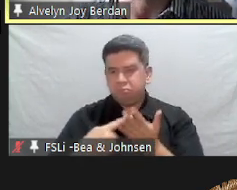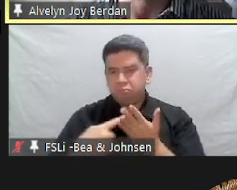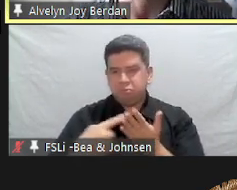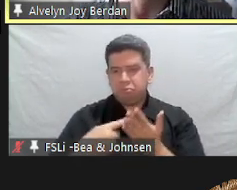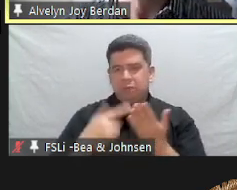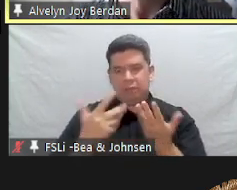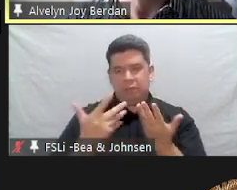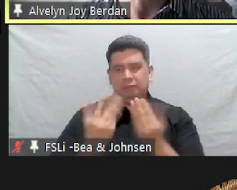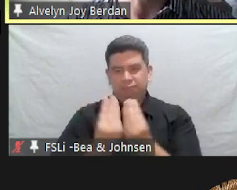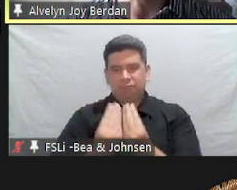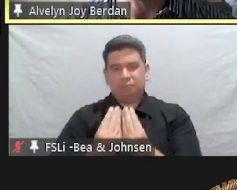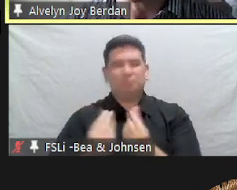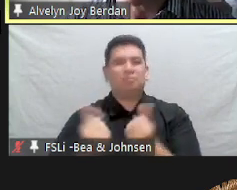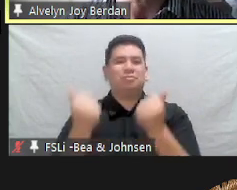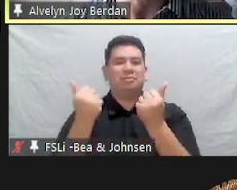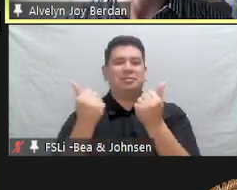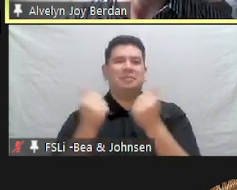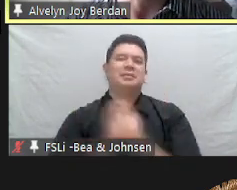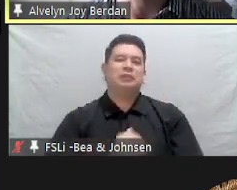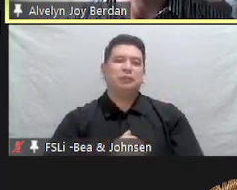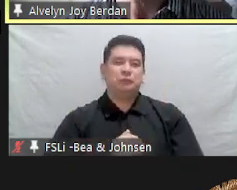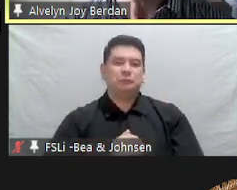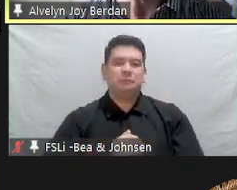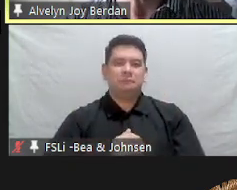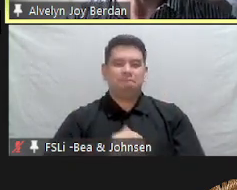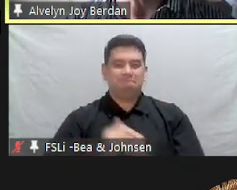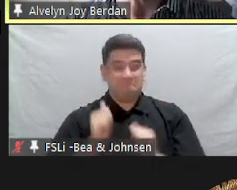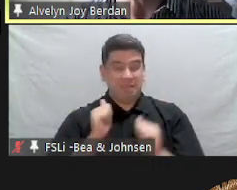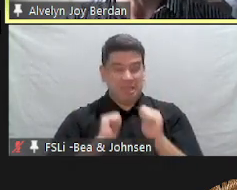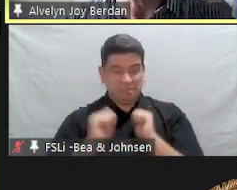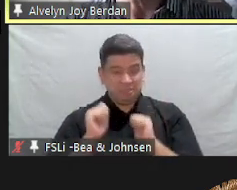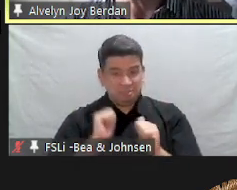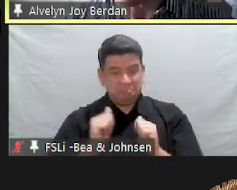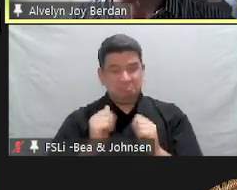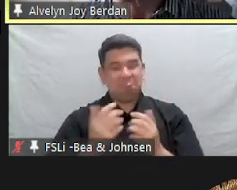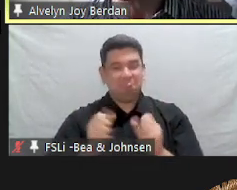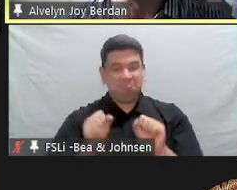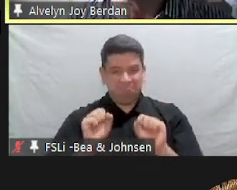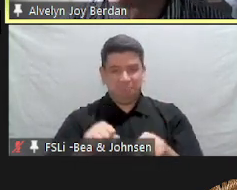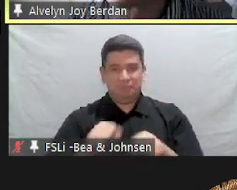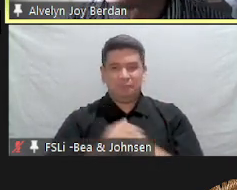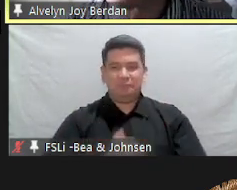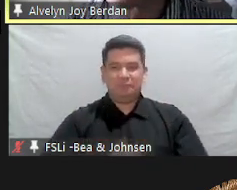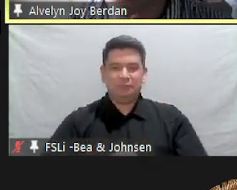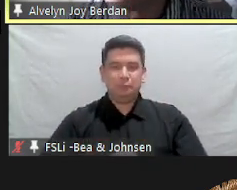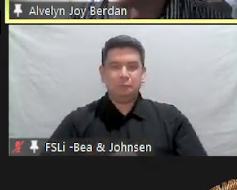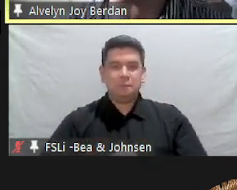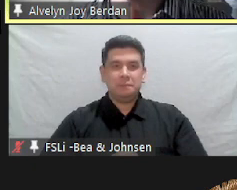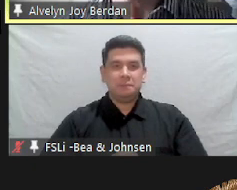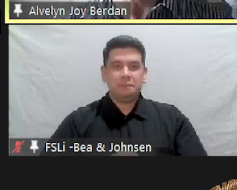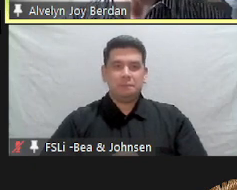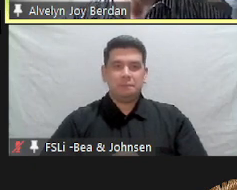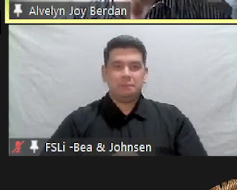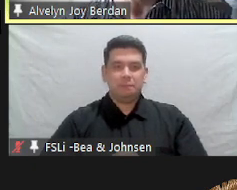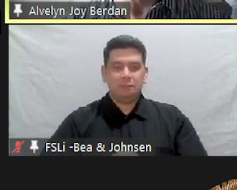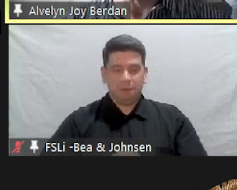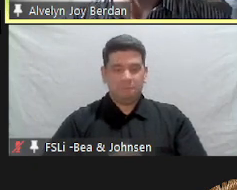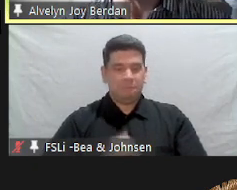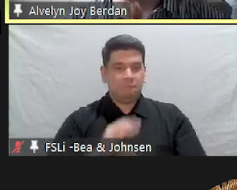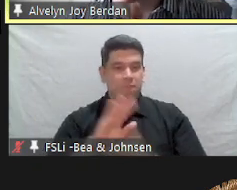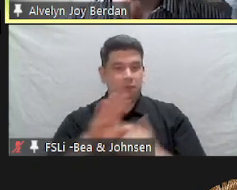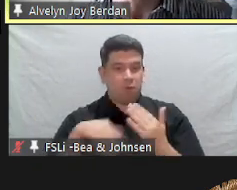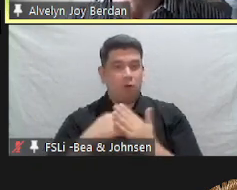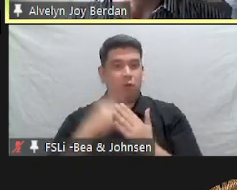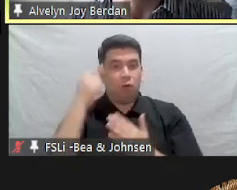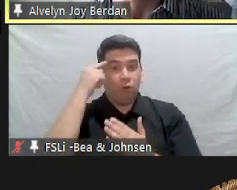kaukulang responde o action na talagang sa ikalulohati ng bawat isa sa atin. Kaya iyon lang